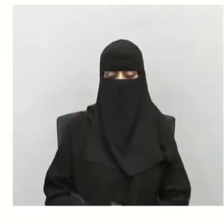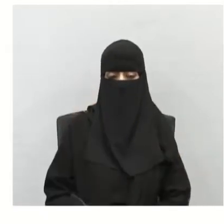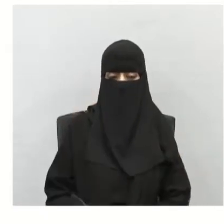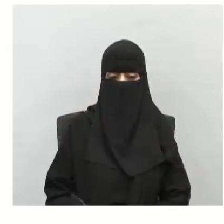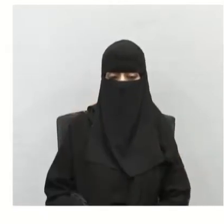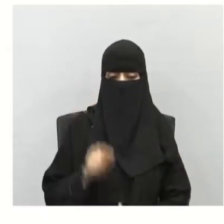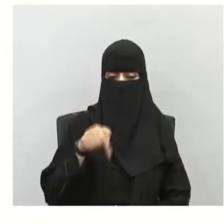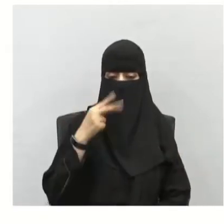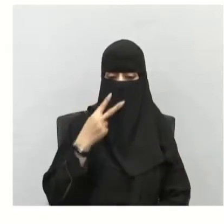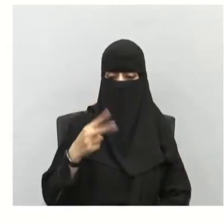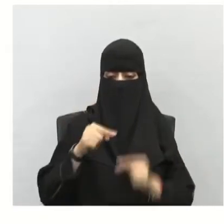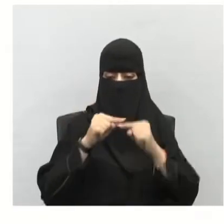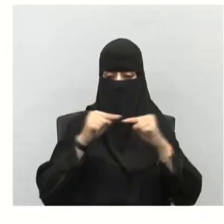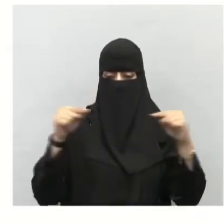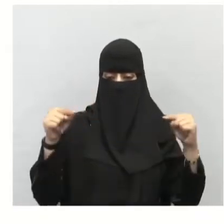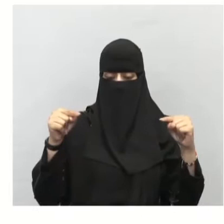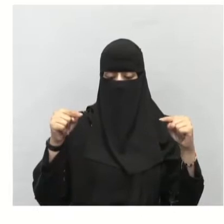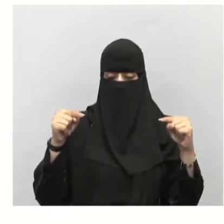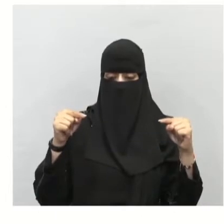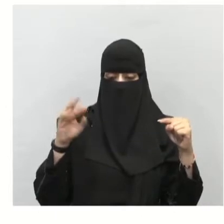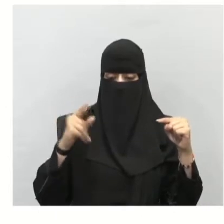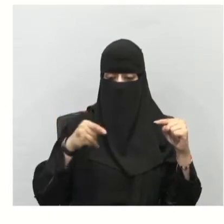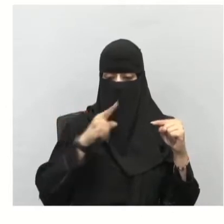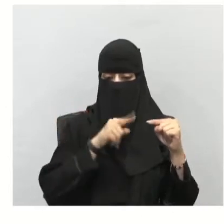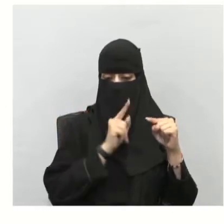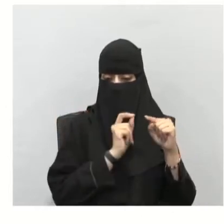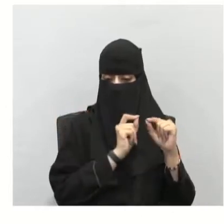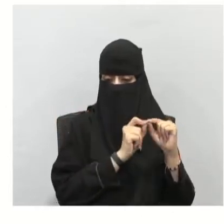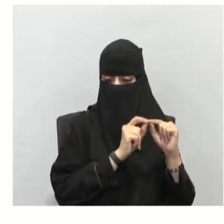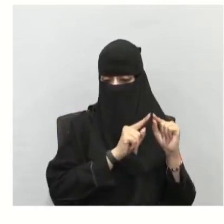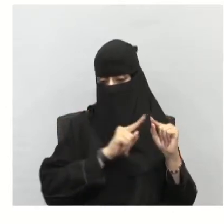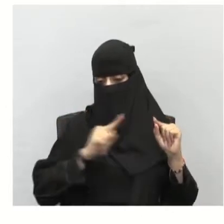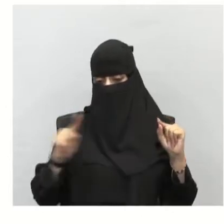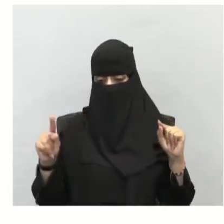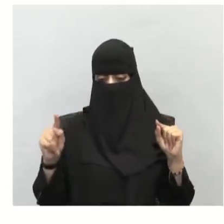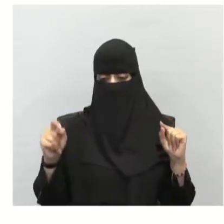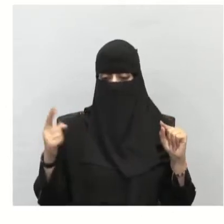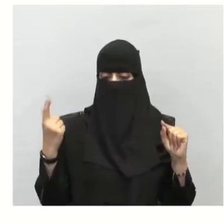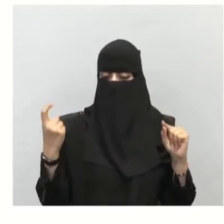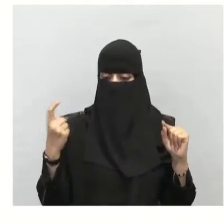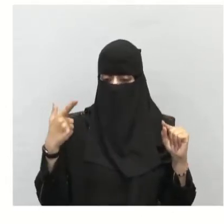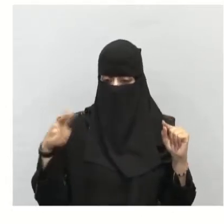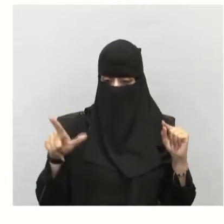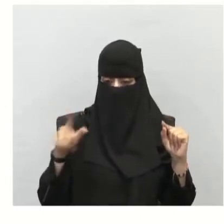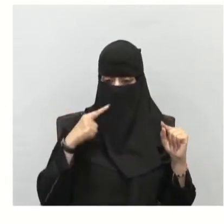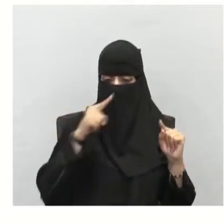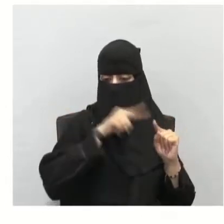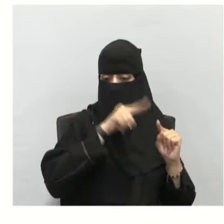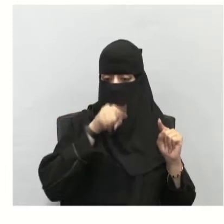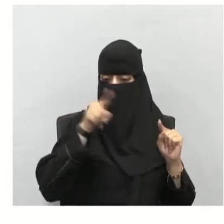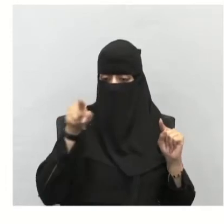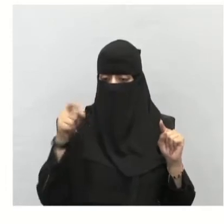الآن، خط الأعداد. الآن طبعا سعر هنا اشترى خالد الملابس ب90 ريالا، لاحظوا معي